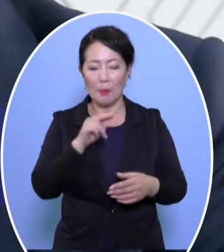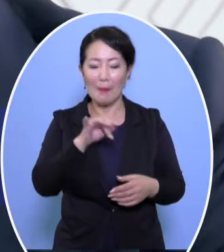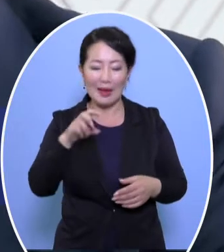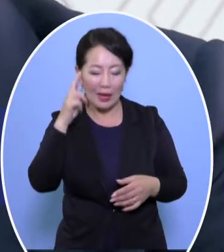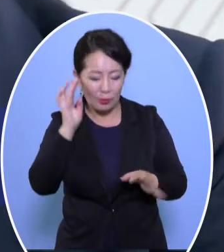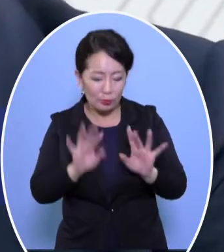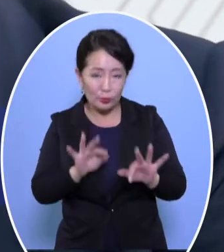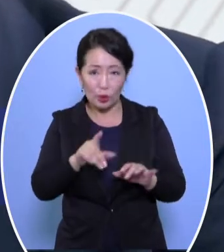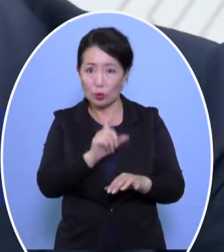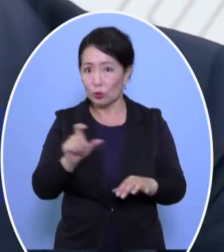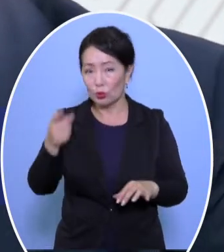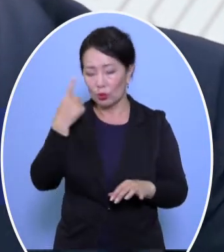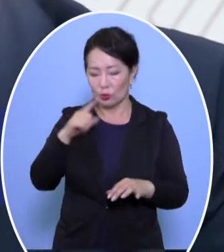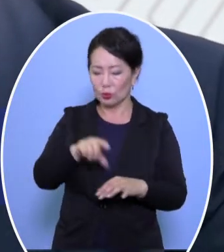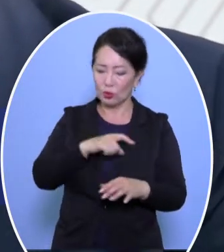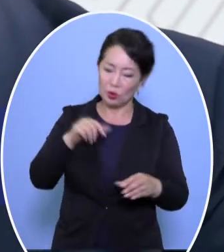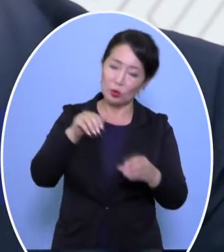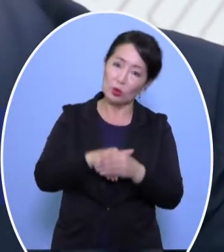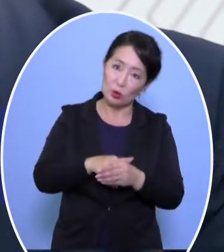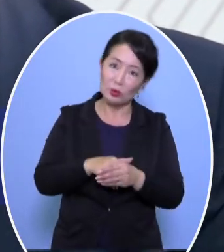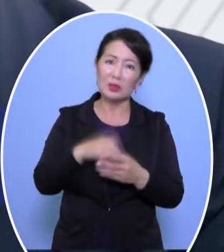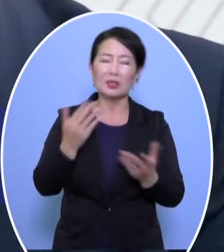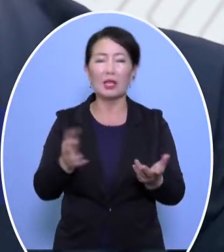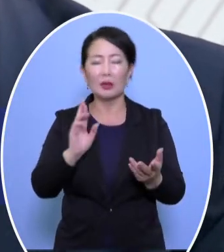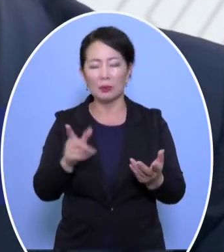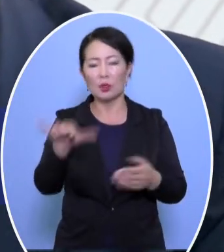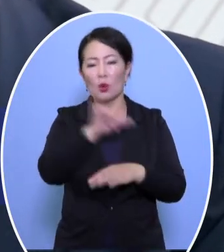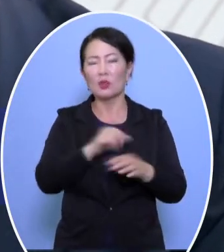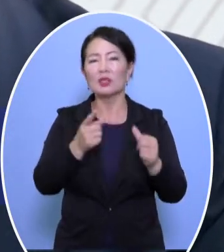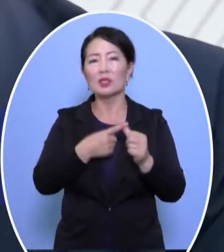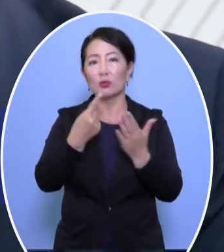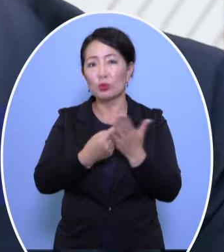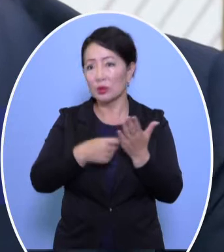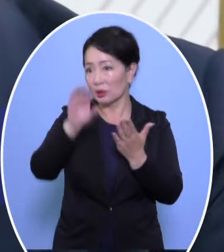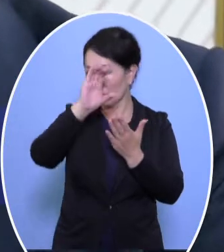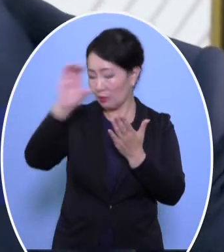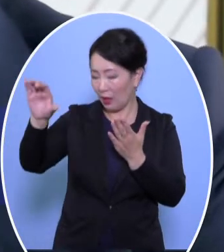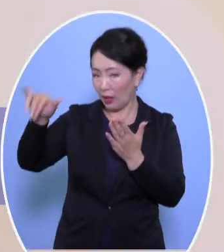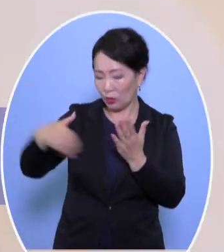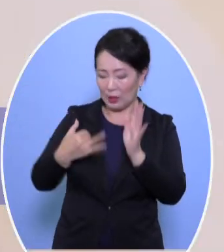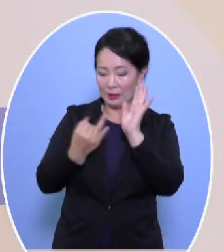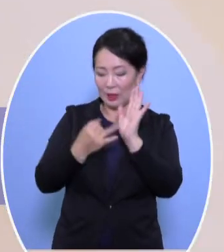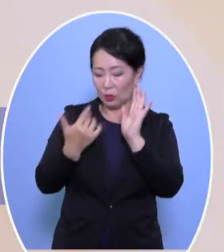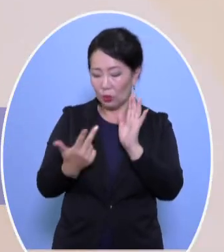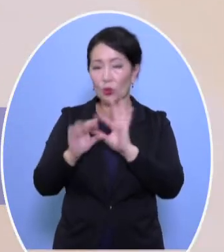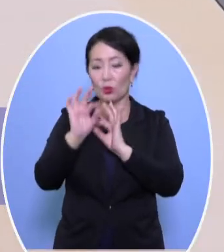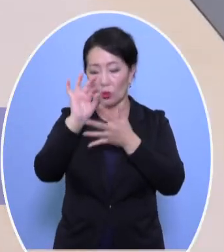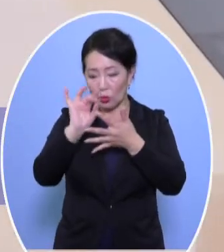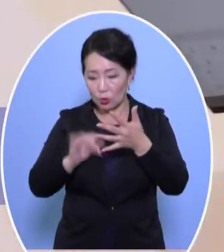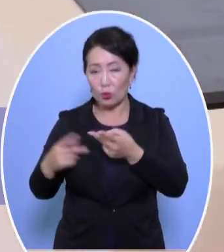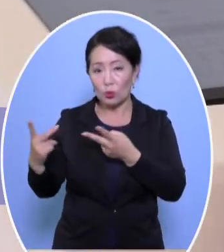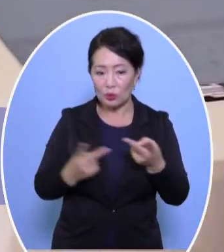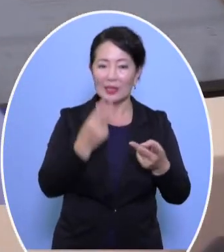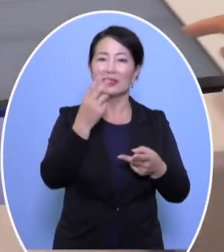яг энэ програм зохиогчдод бас сургалт авч ажил хэрэг үйлчлэг зохион байгуулахад яг бид нарт хэсэг бүртгэлийн байгууллагаас 73 төрлийн үйлчлэгийг энэ